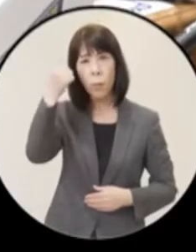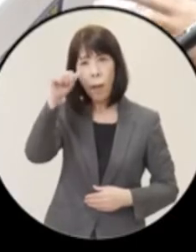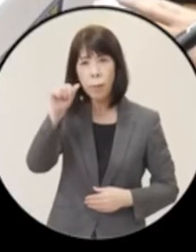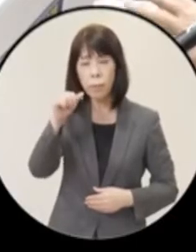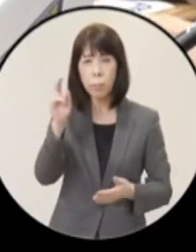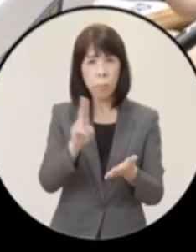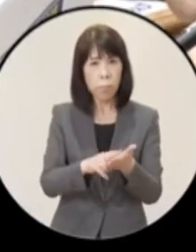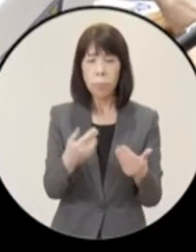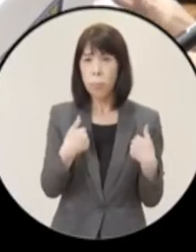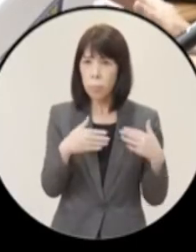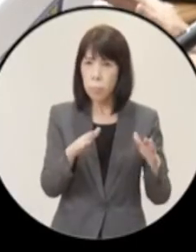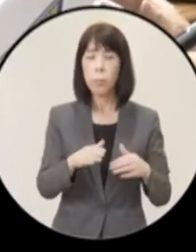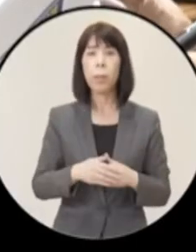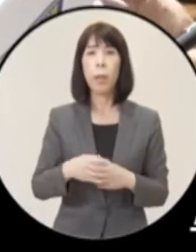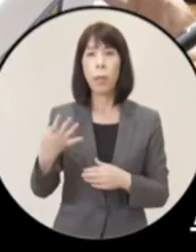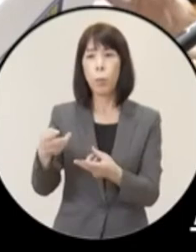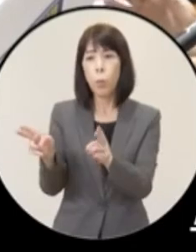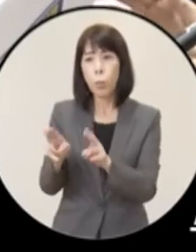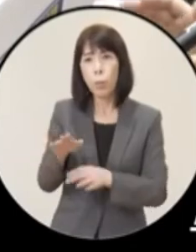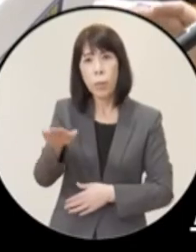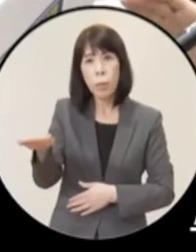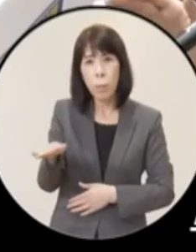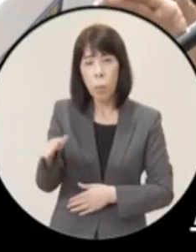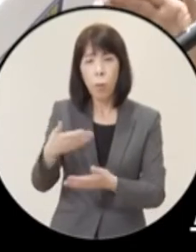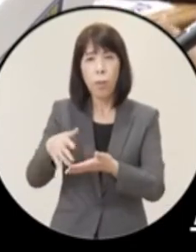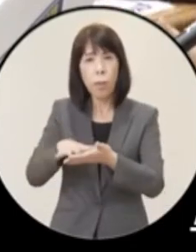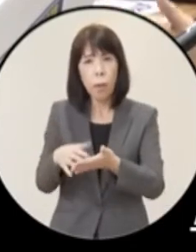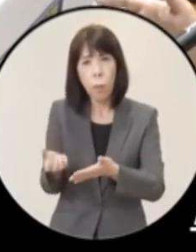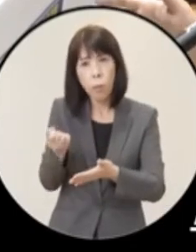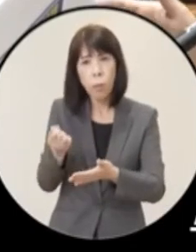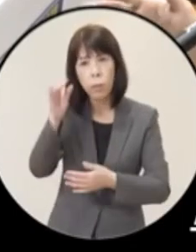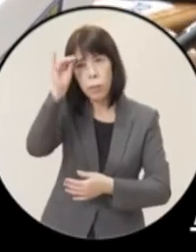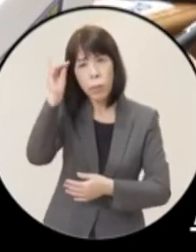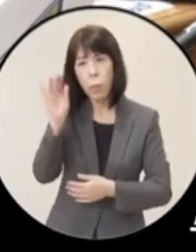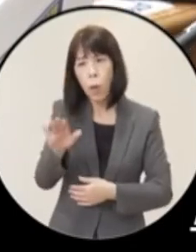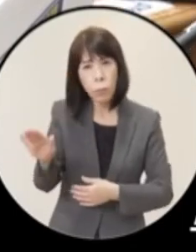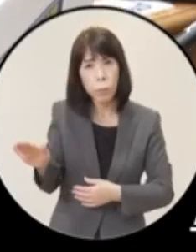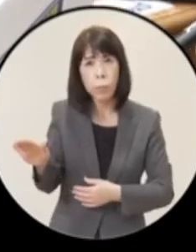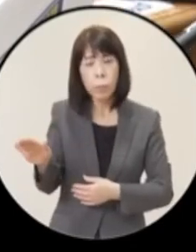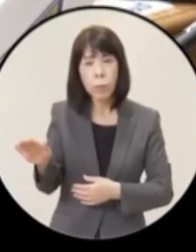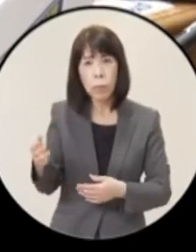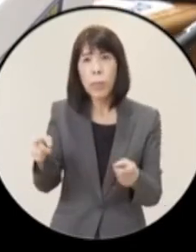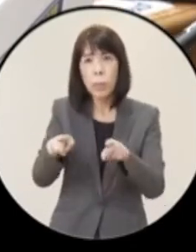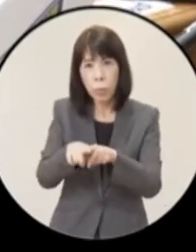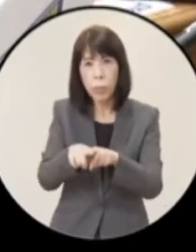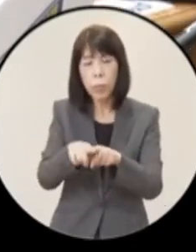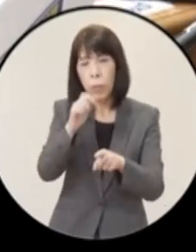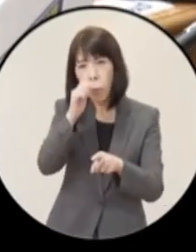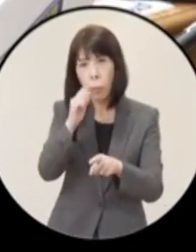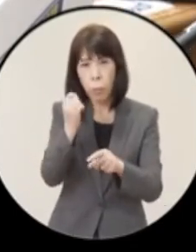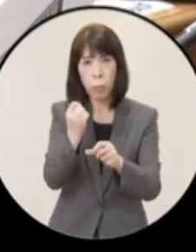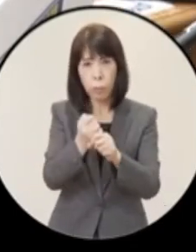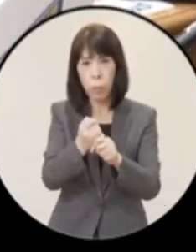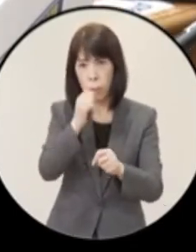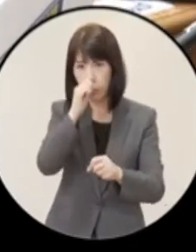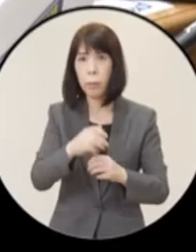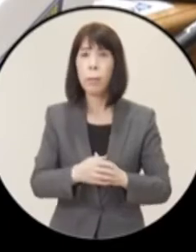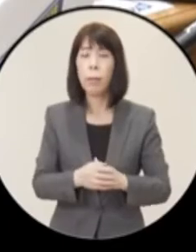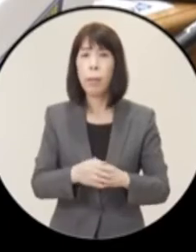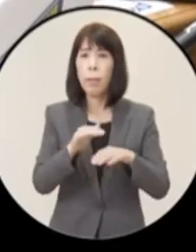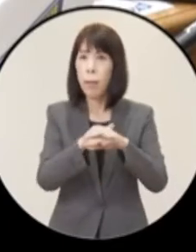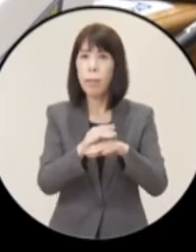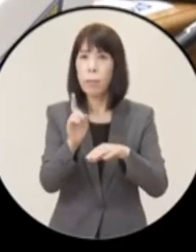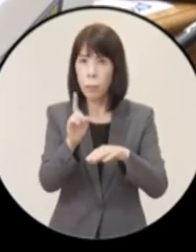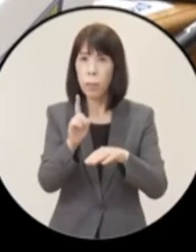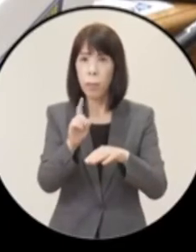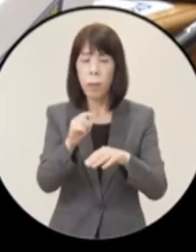で、我々何もこだわりませんから、あの与党の皆さんもデータも知識もいっぱいありますから、そこですり合わせていいのができたらね。大事な